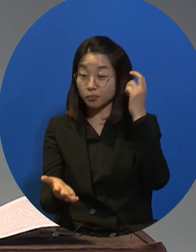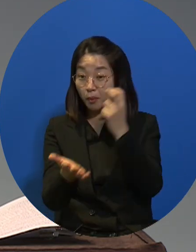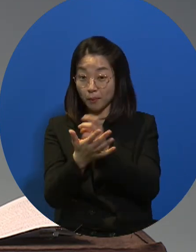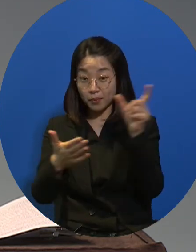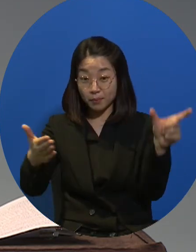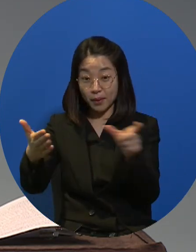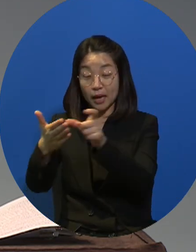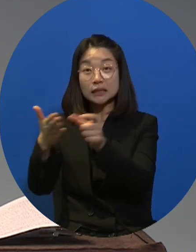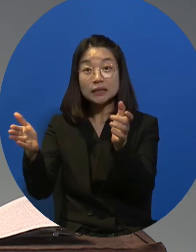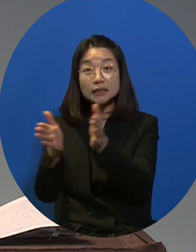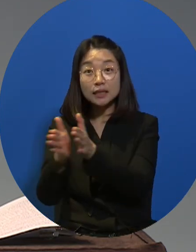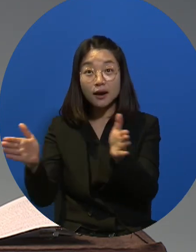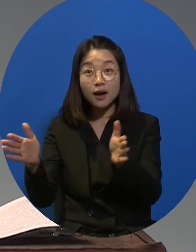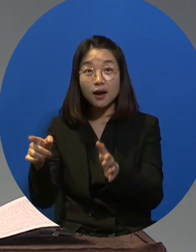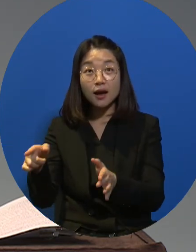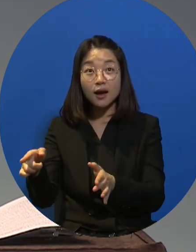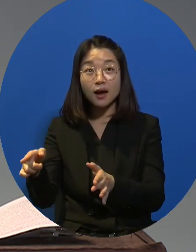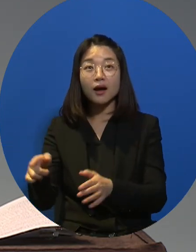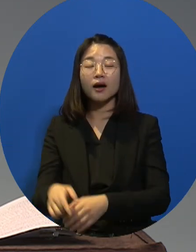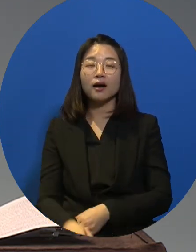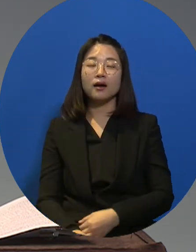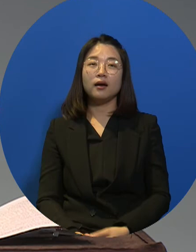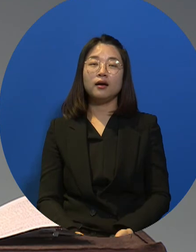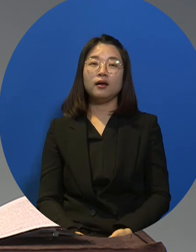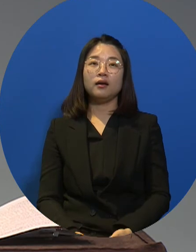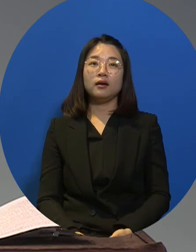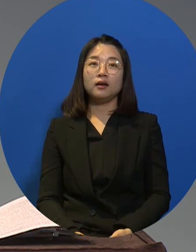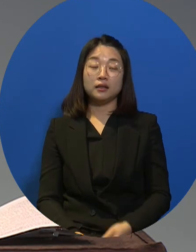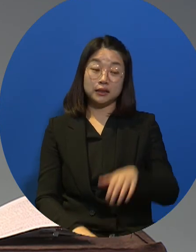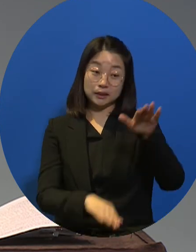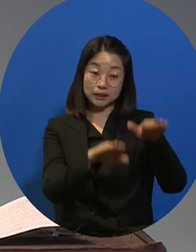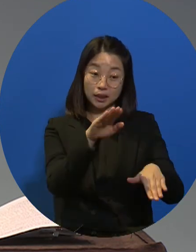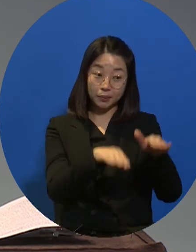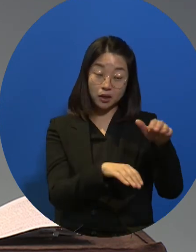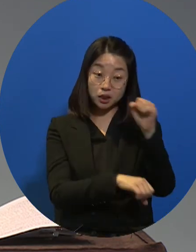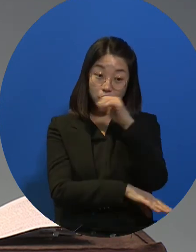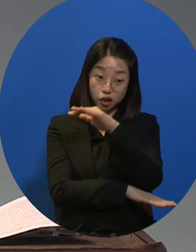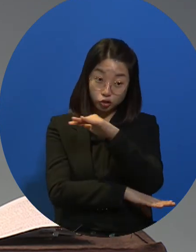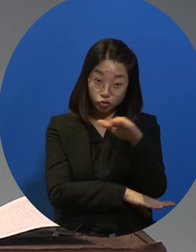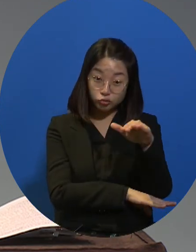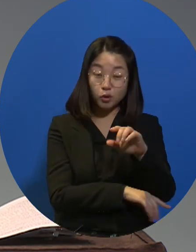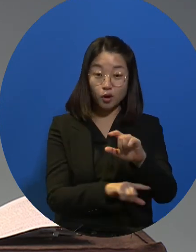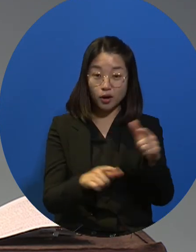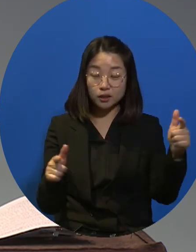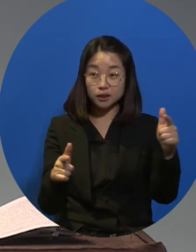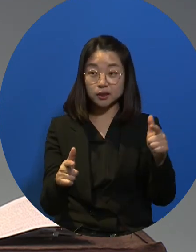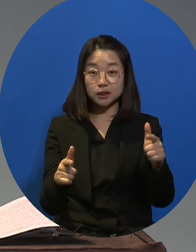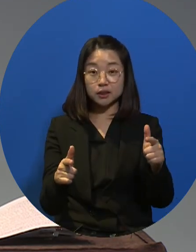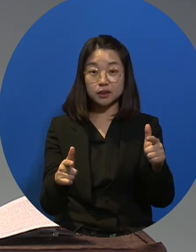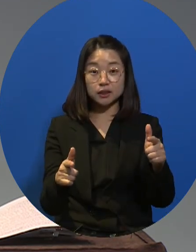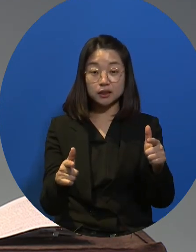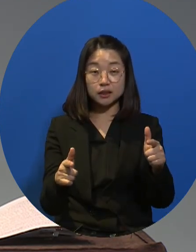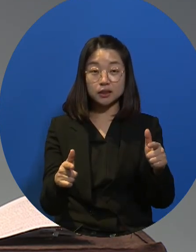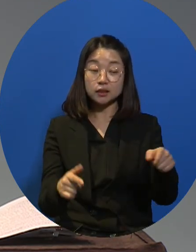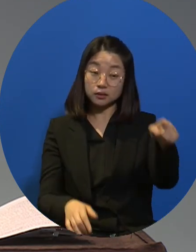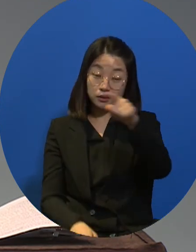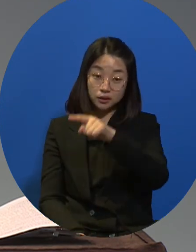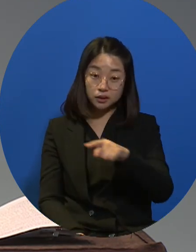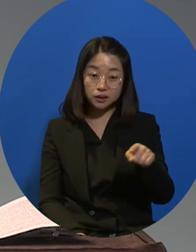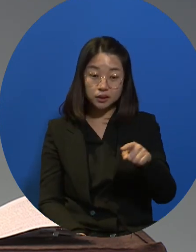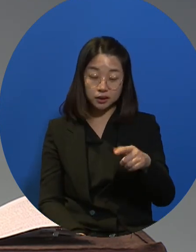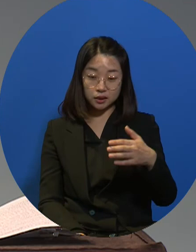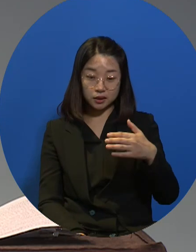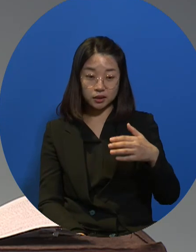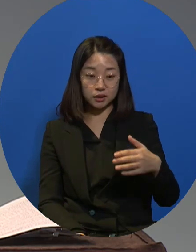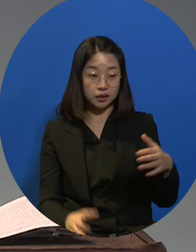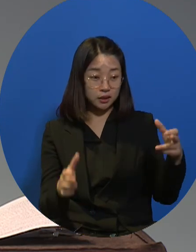국내에서 법의 한계라든지 차별에 대한 기준에 대한 한계라든지 이런 한계들로 인해서 권리구제를